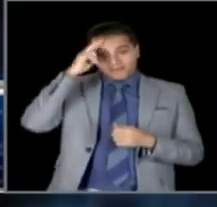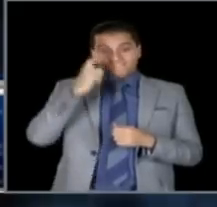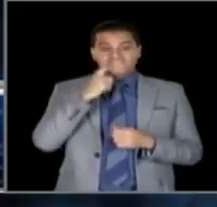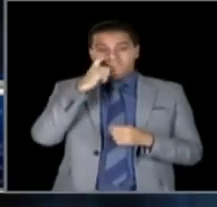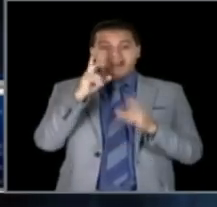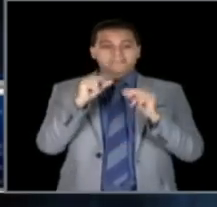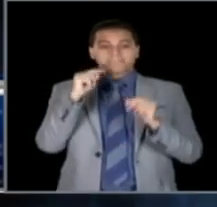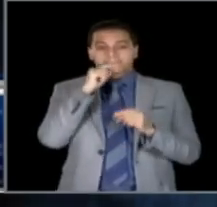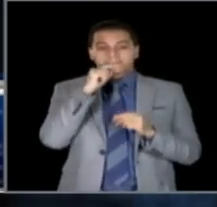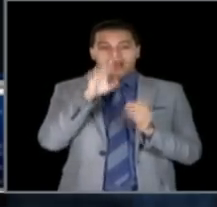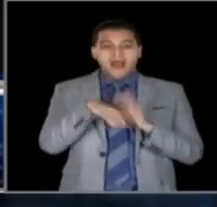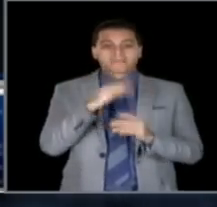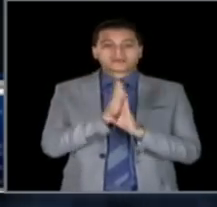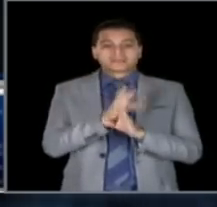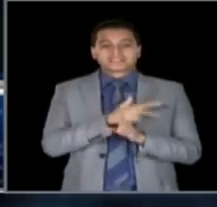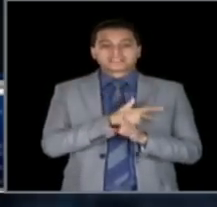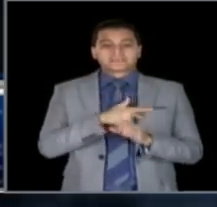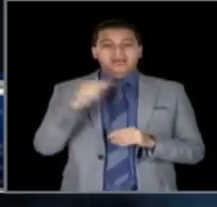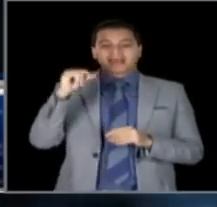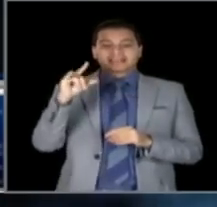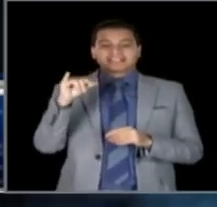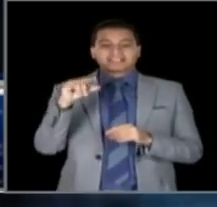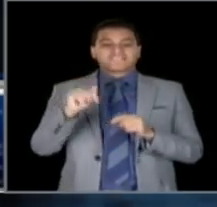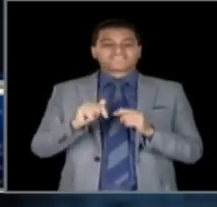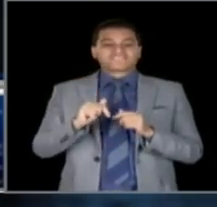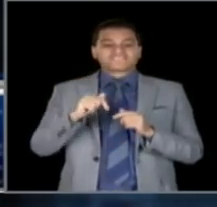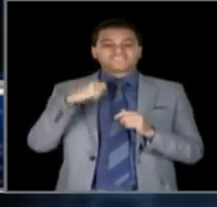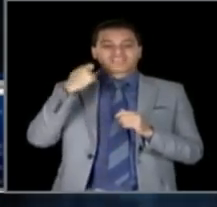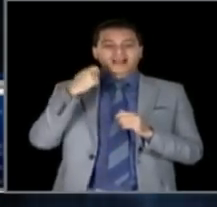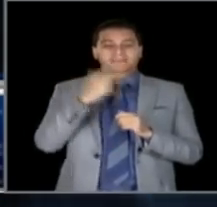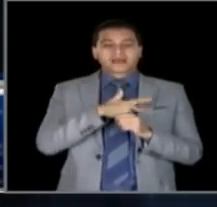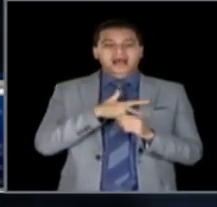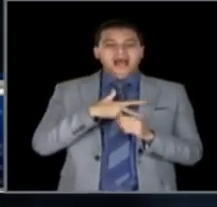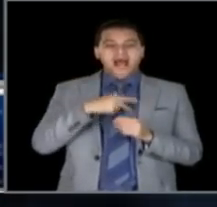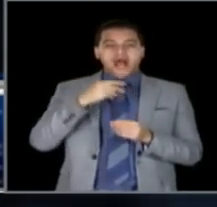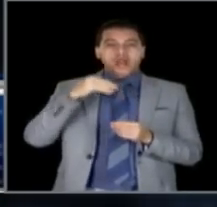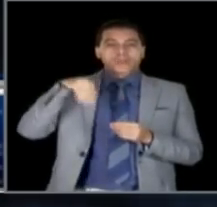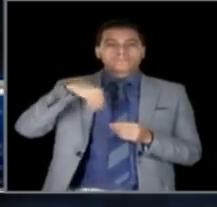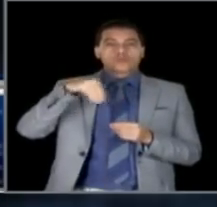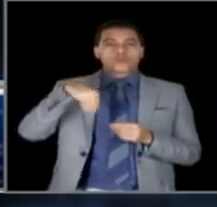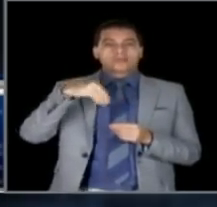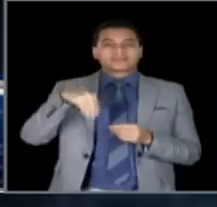من هي الفنانة اللبنانية التي قامت بدور ديدي في فيلم المولد؟